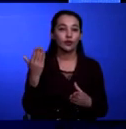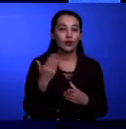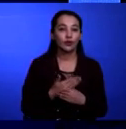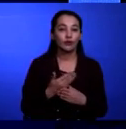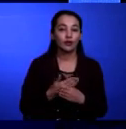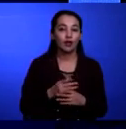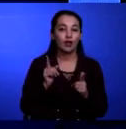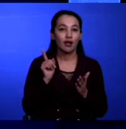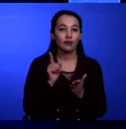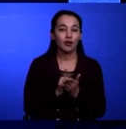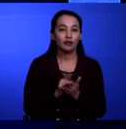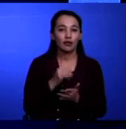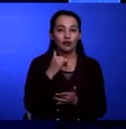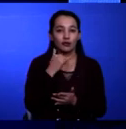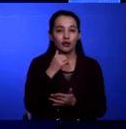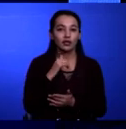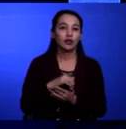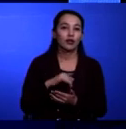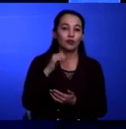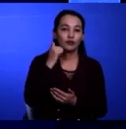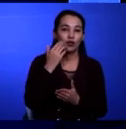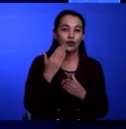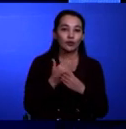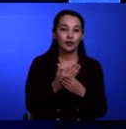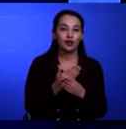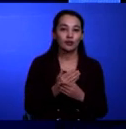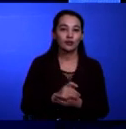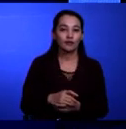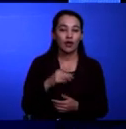Yordamlashing. Albatta, keksalarga yordamlashamizda.